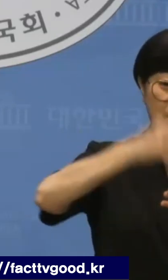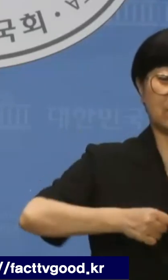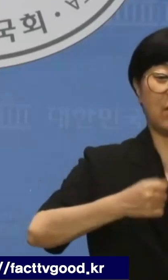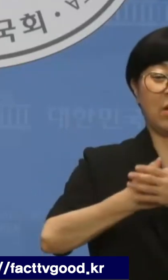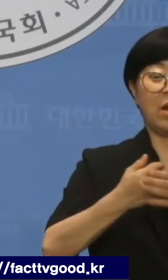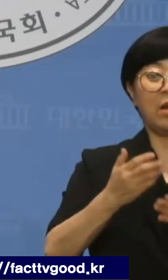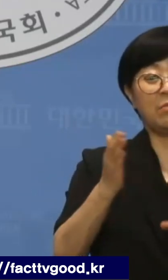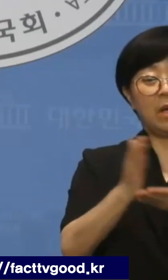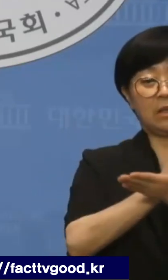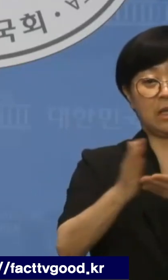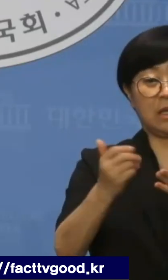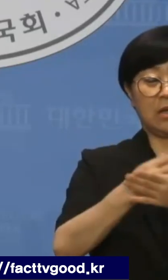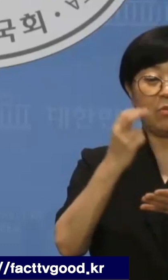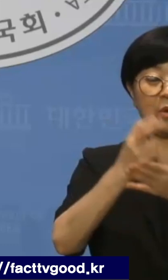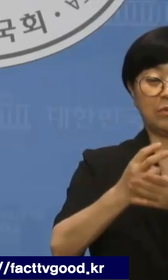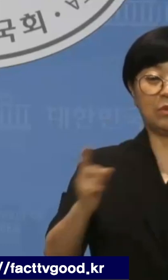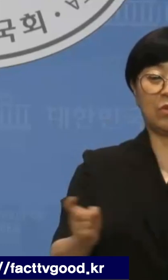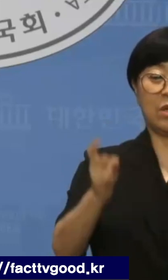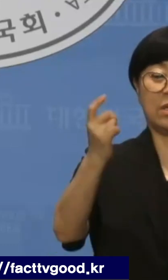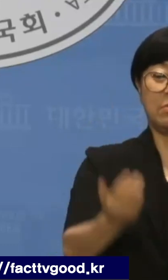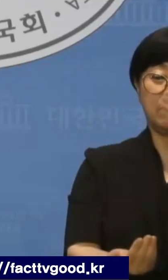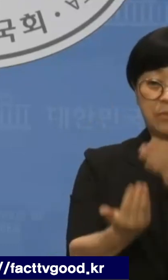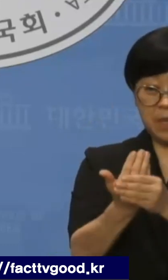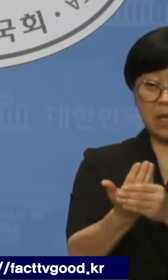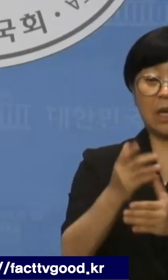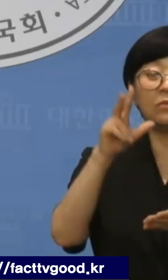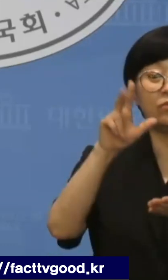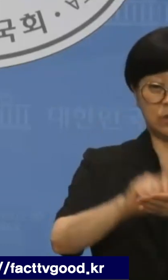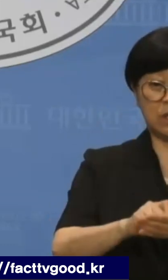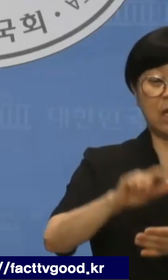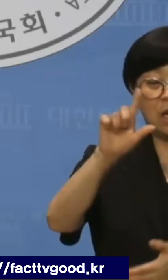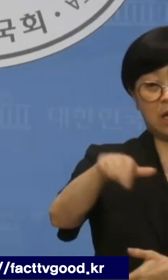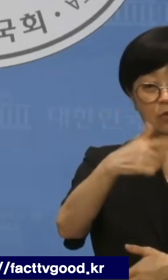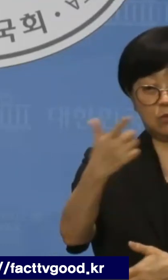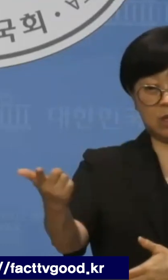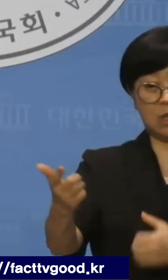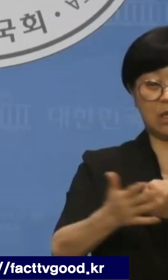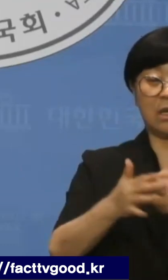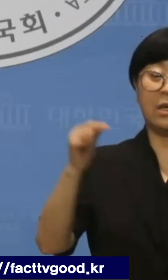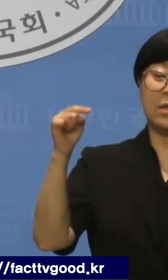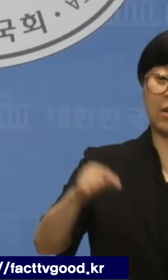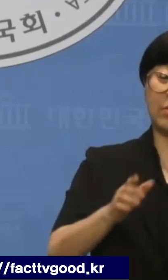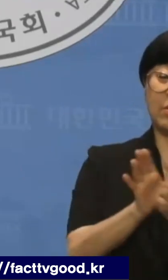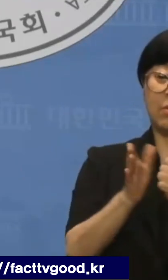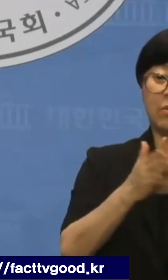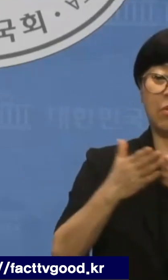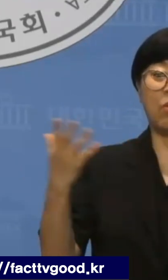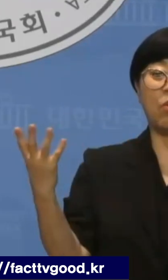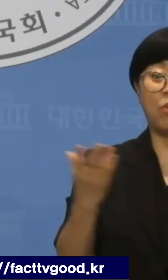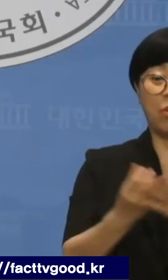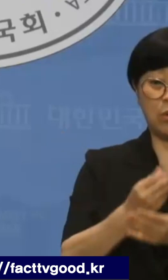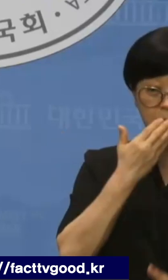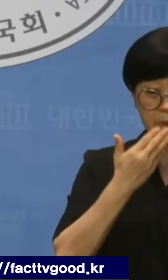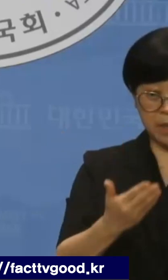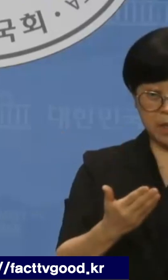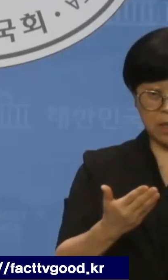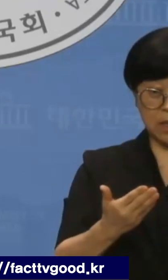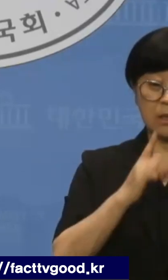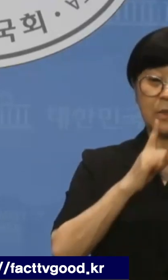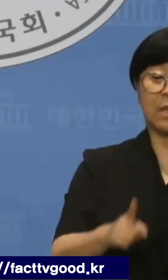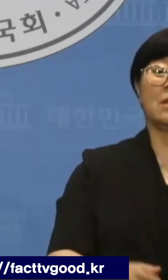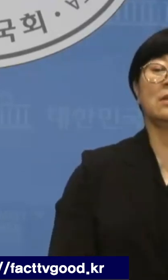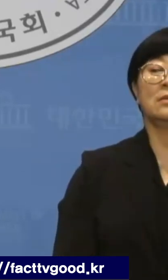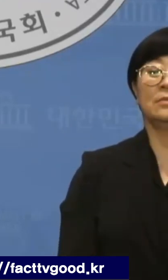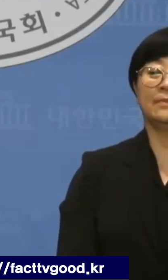할 법제처가 법정 논란이 큰 사안을 두고 단 하루 만에 협의를 완료했다는 것이 가당키나